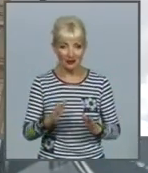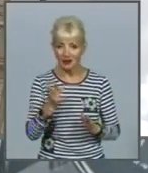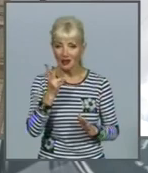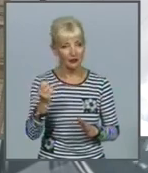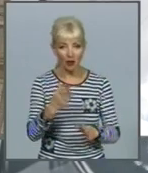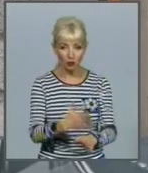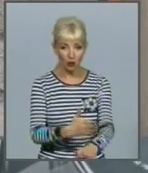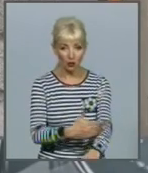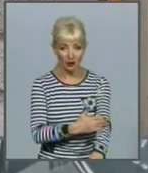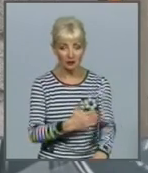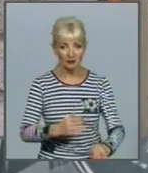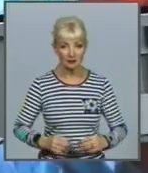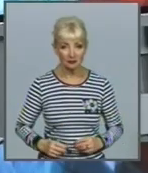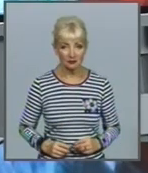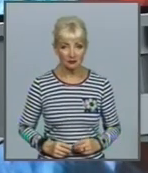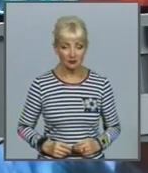Луханин, Харьковские известия.